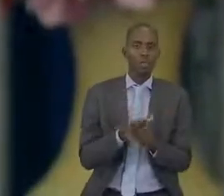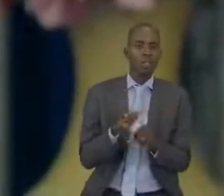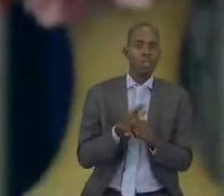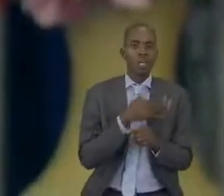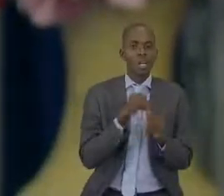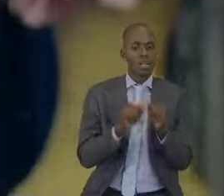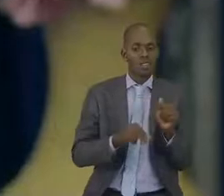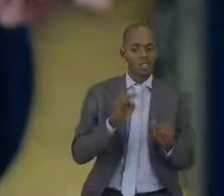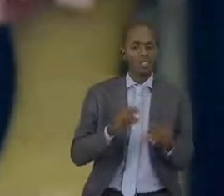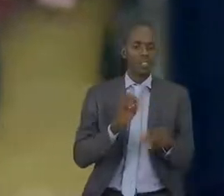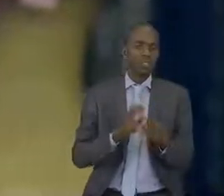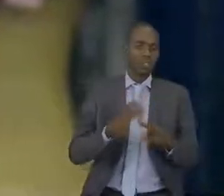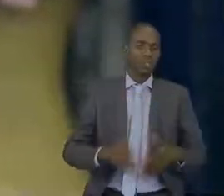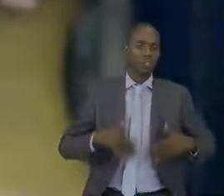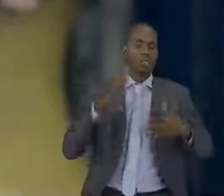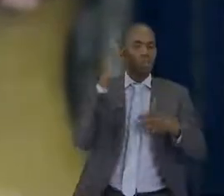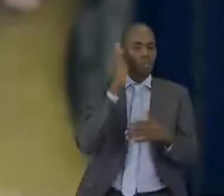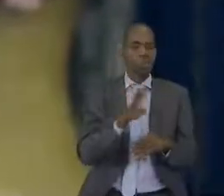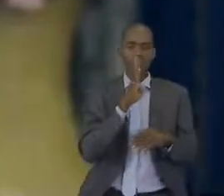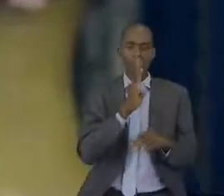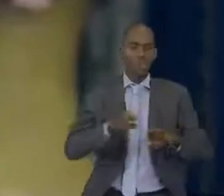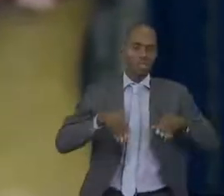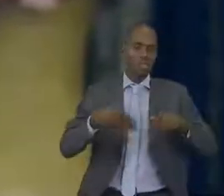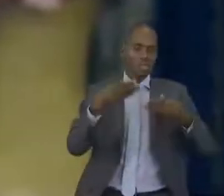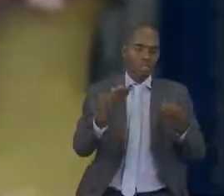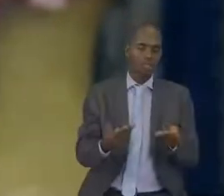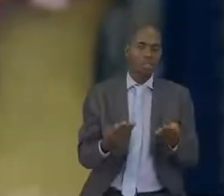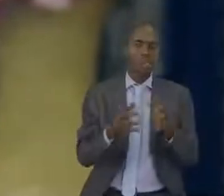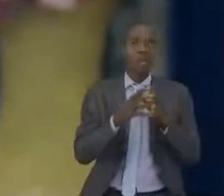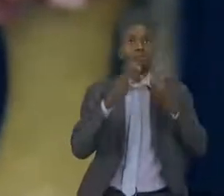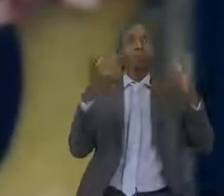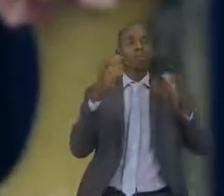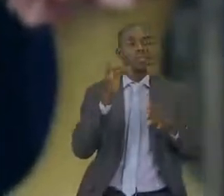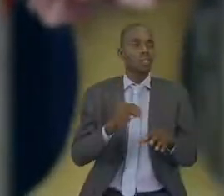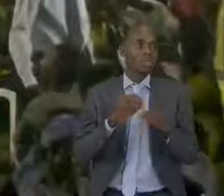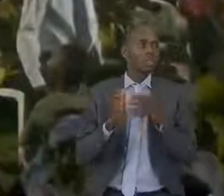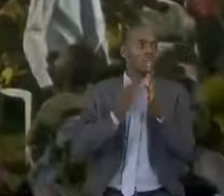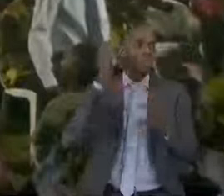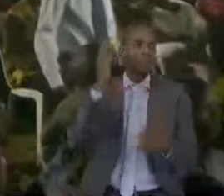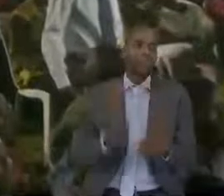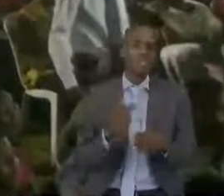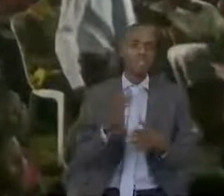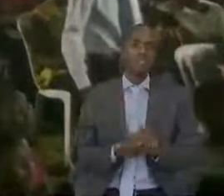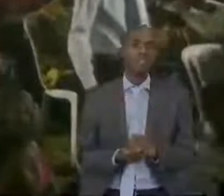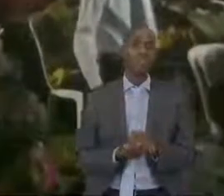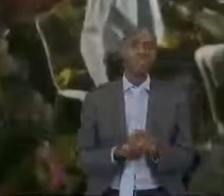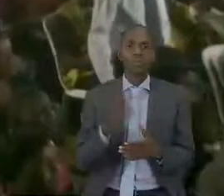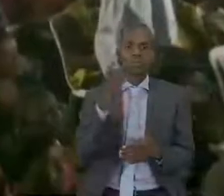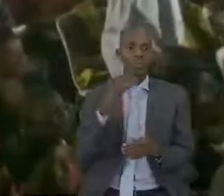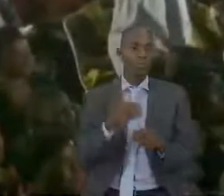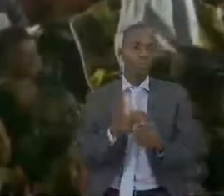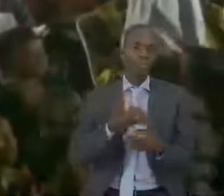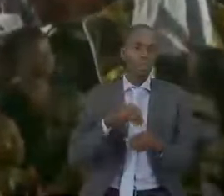ta vie sera pourvu, satisfait abondamment au nom de Jésus. Verset